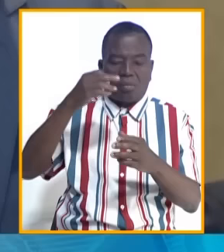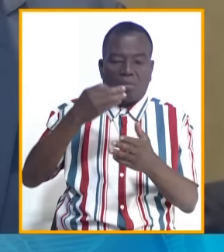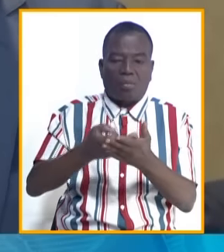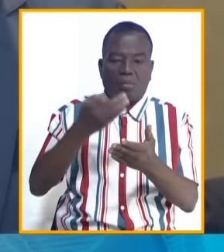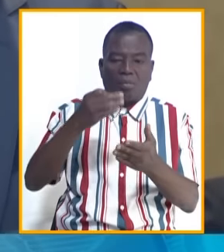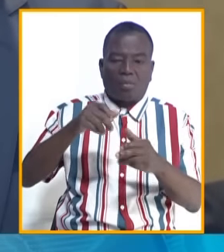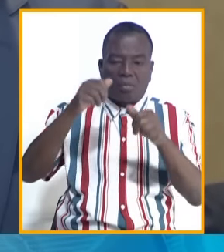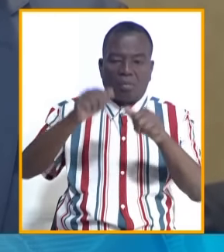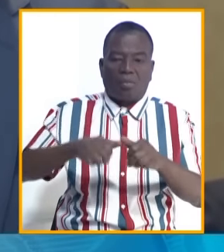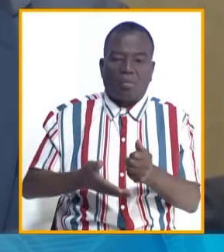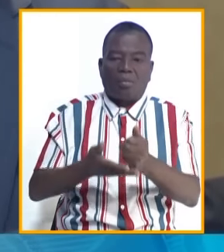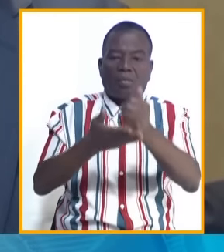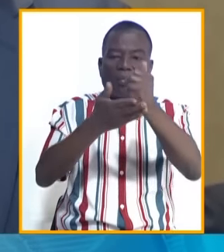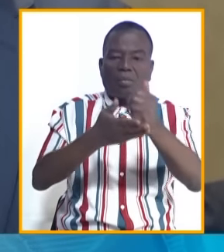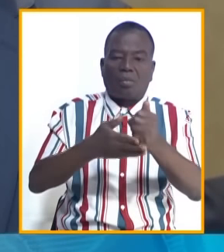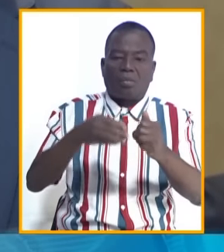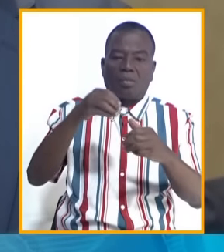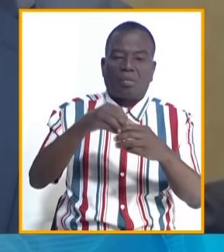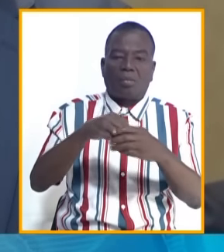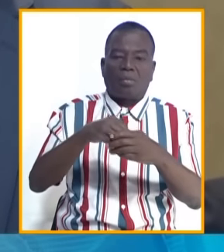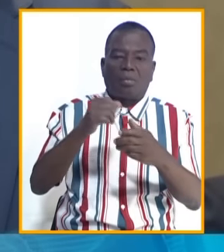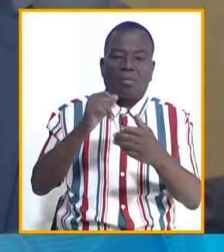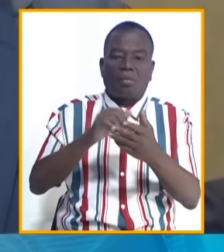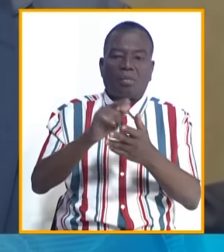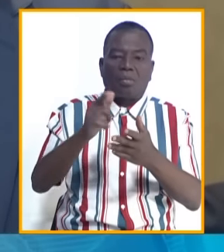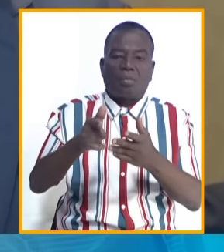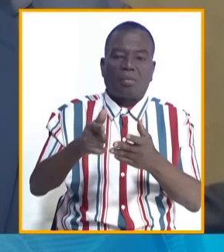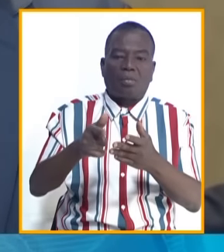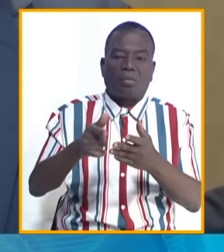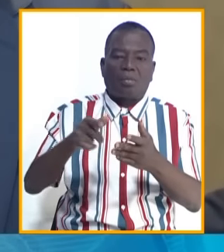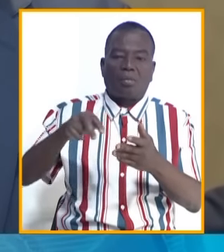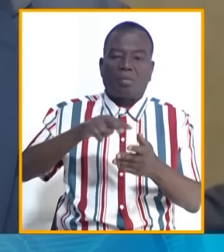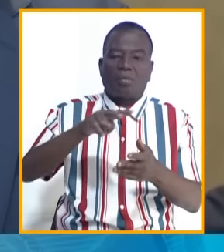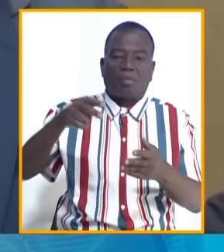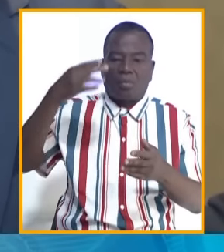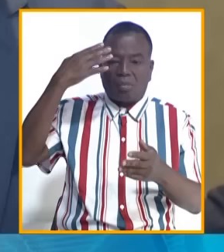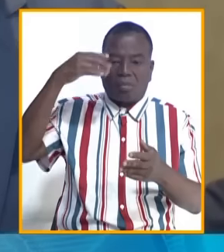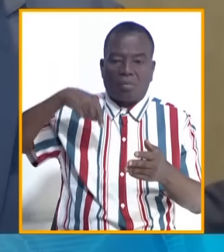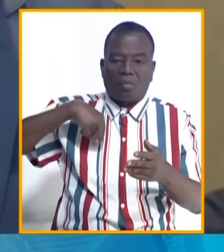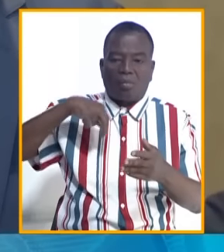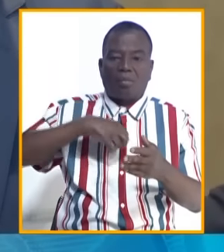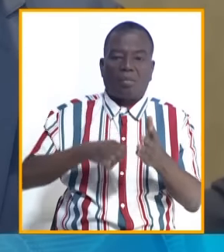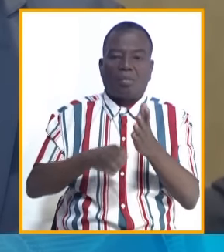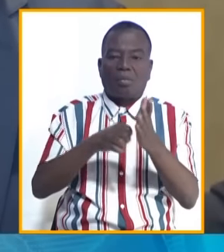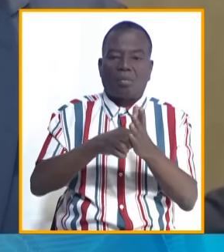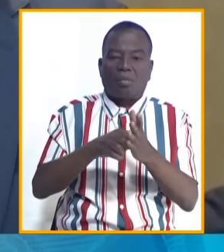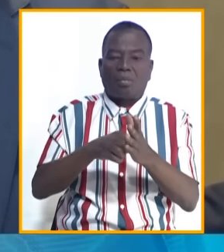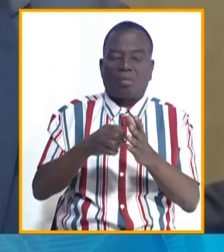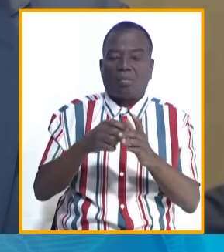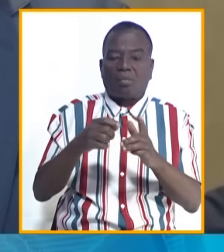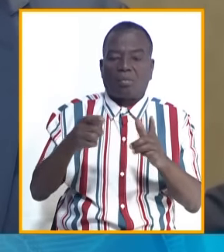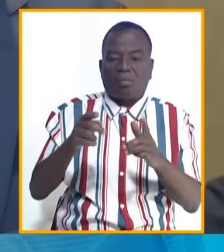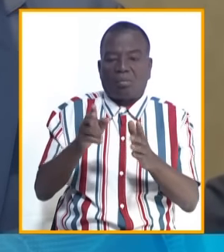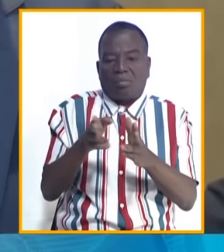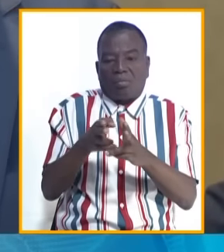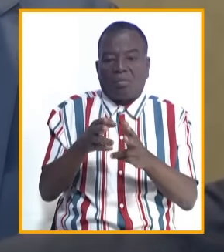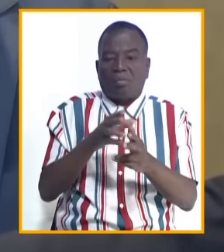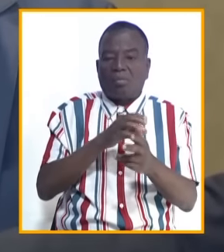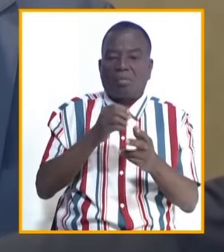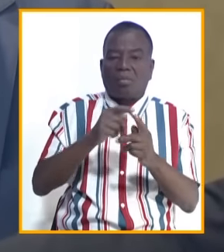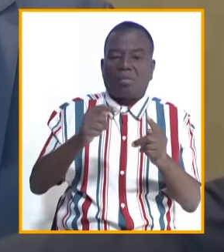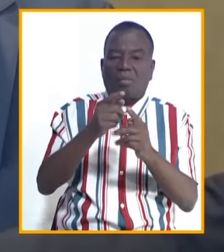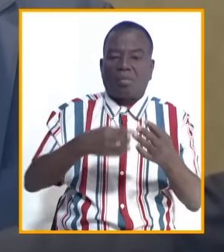nous accompagner dans le cadre de l'article 4. D'ailleurs, vous savez que nous sommes une économie assez informelle et il est